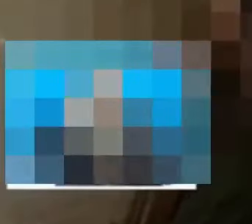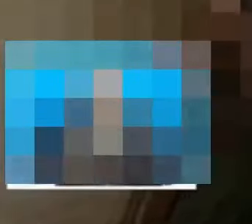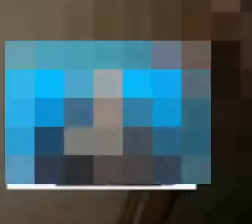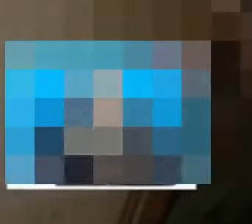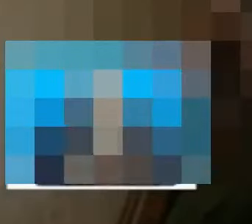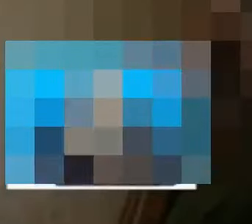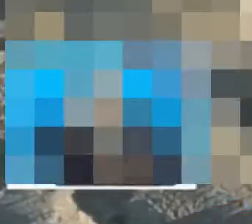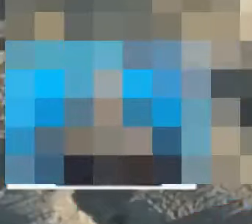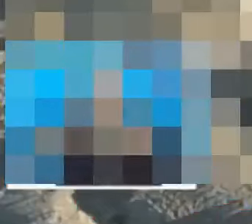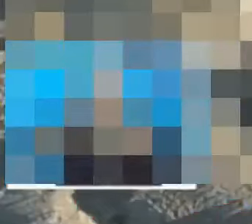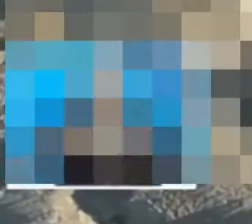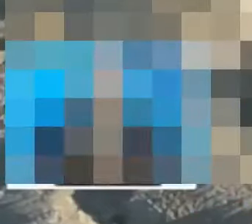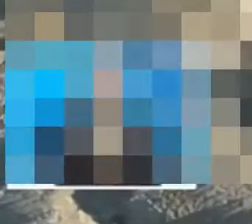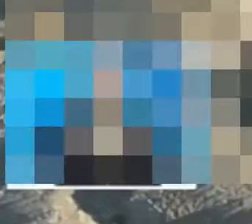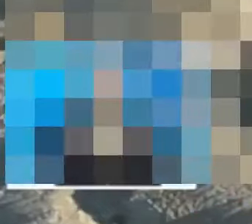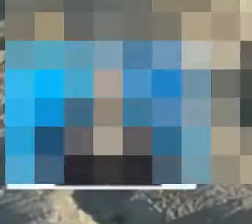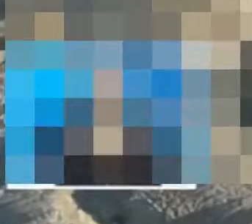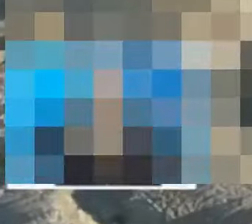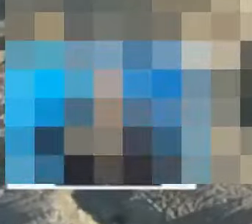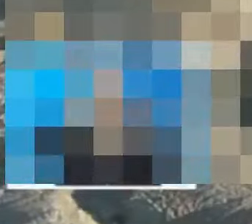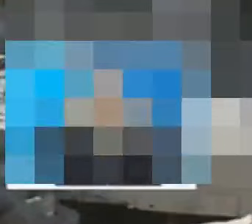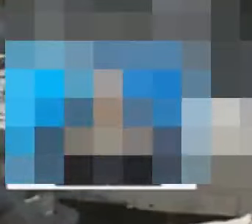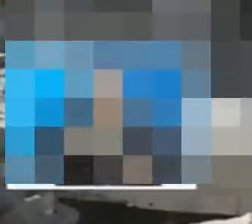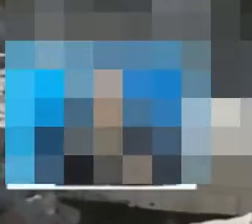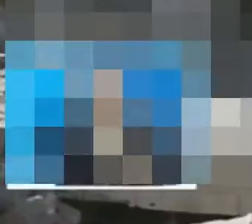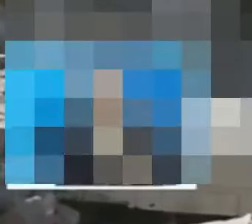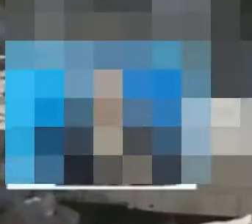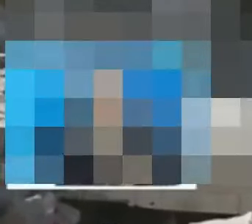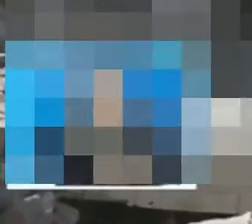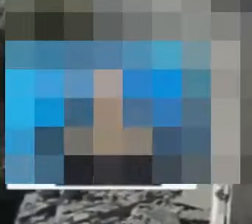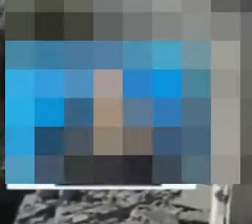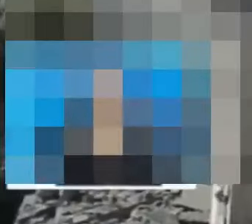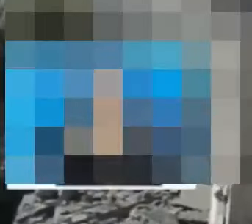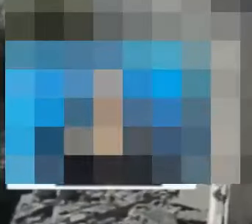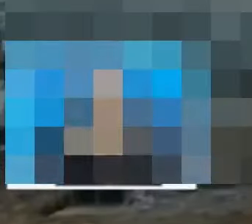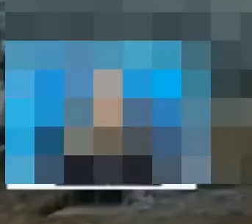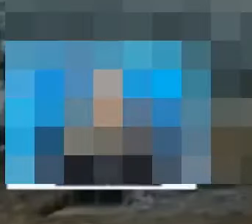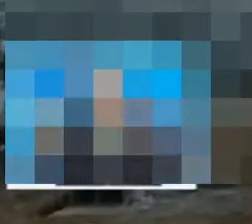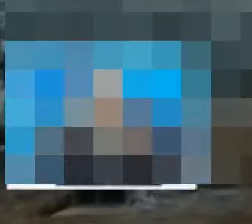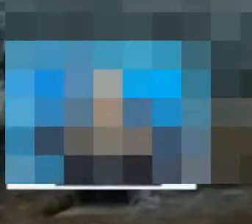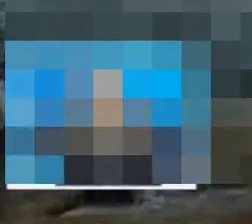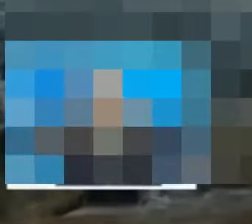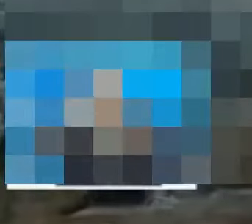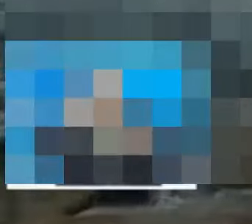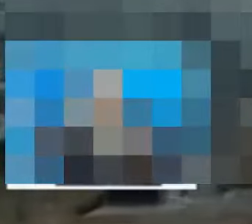نطاق الحرب ووقف القتال في غزة وإنهاء أزمتها الإنسانية.